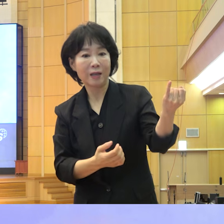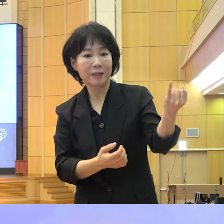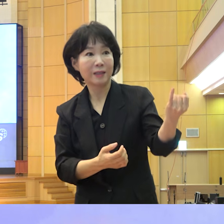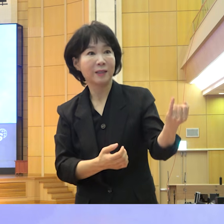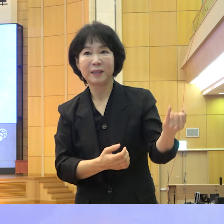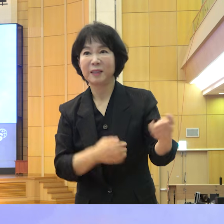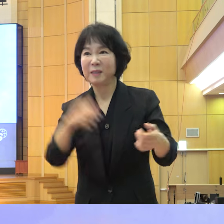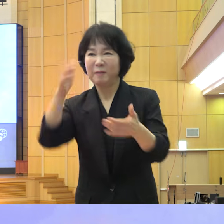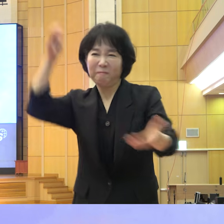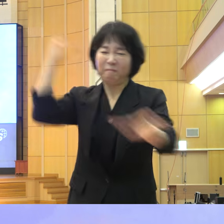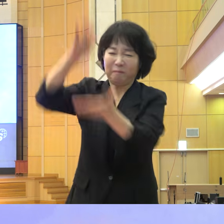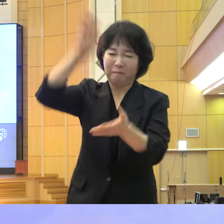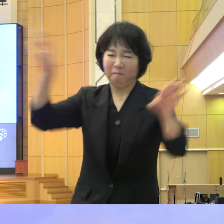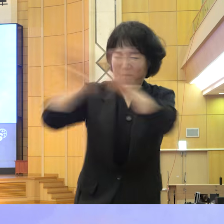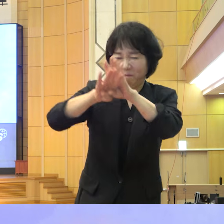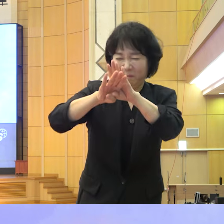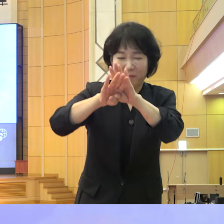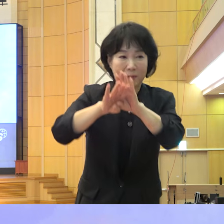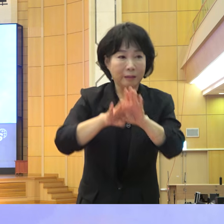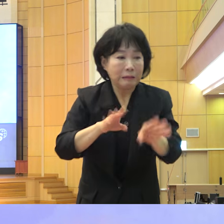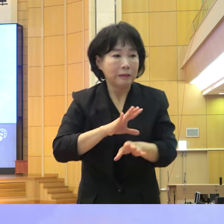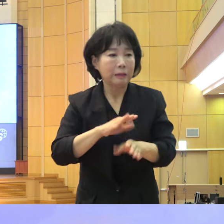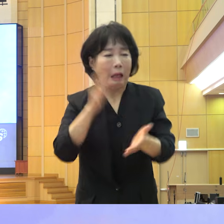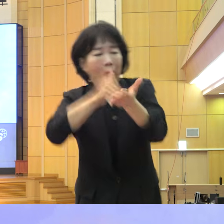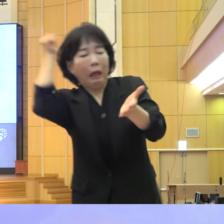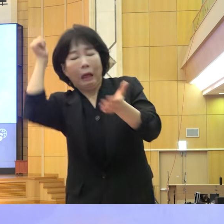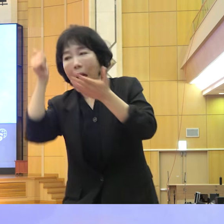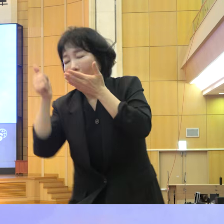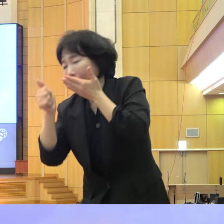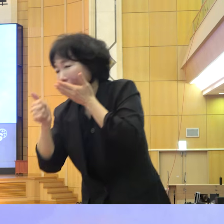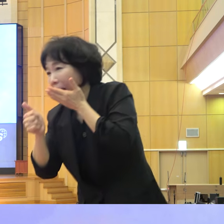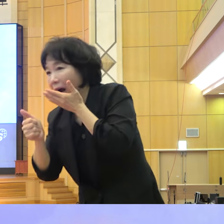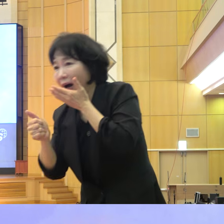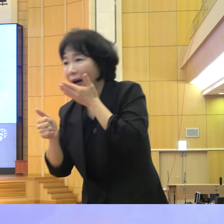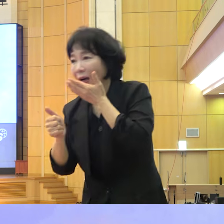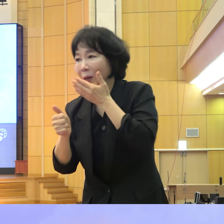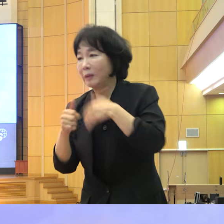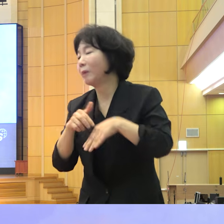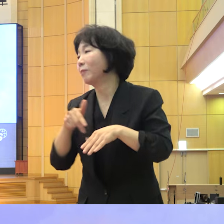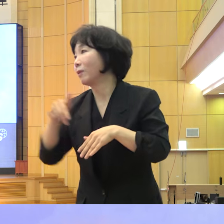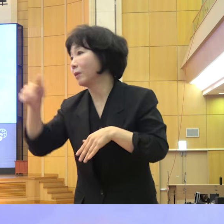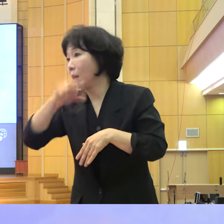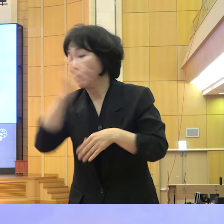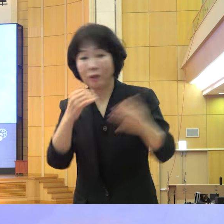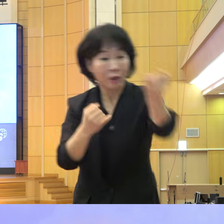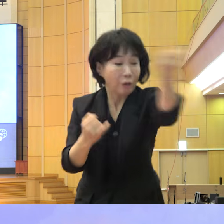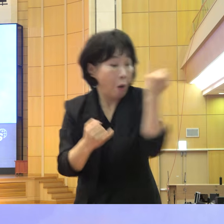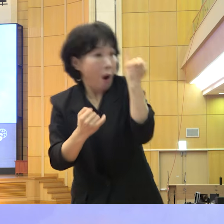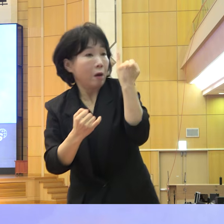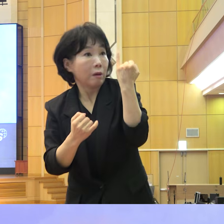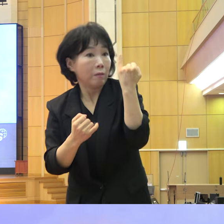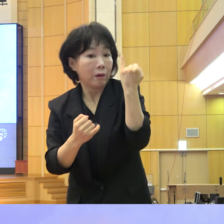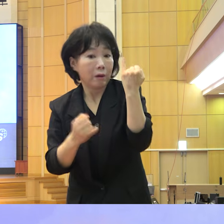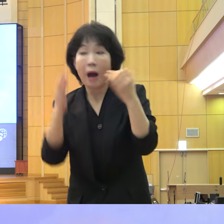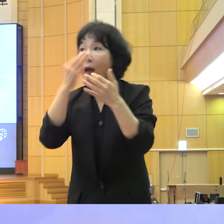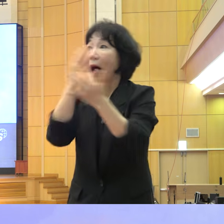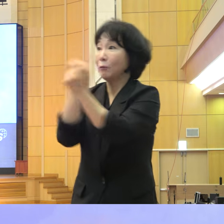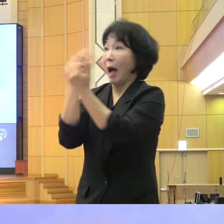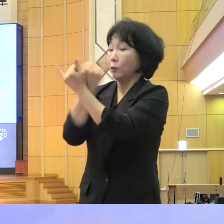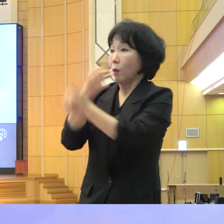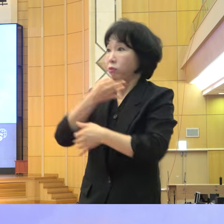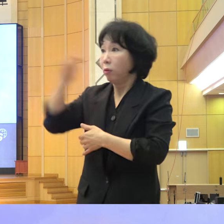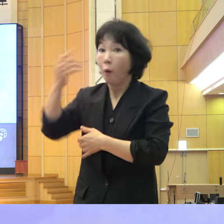대문 닫고 그냥 와버리는 거야. 빨래하던 여자가 딱 나와가지고 대물고 나와가지고 아줌마! 부는